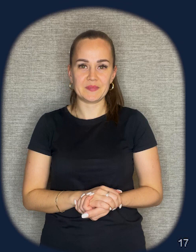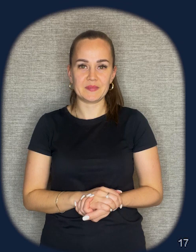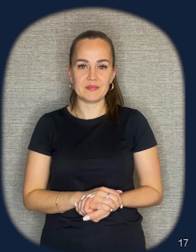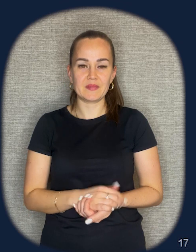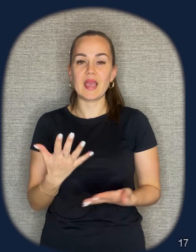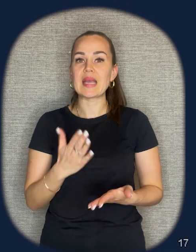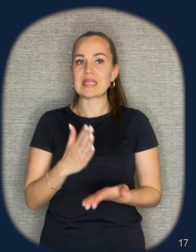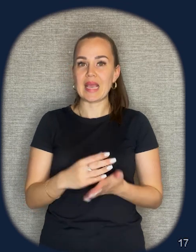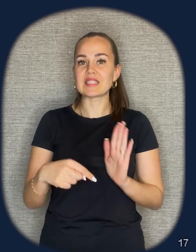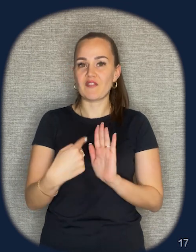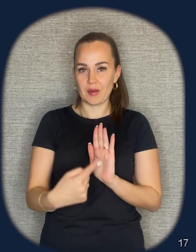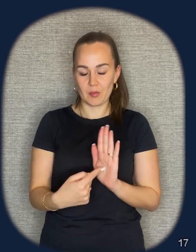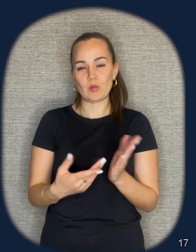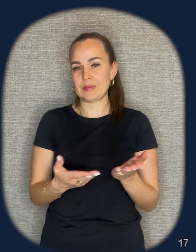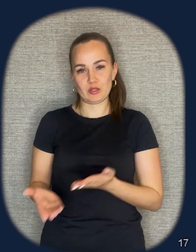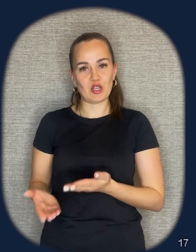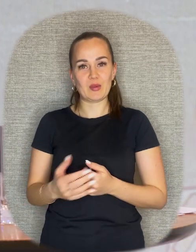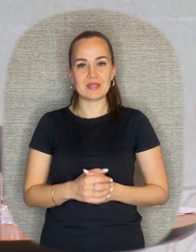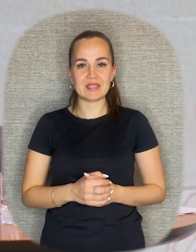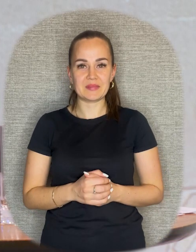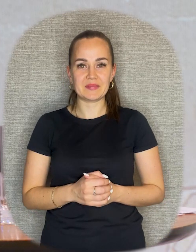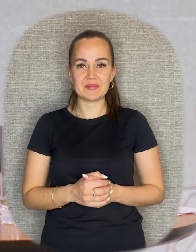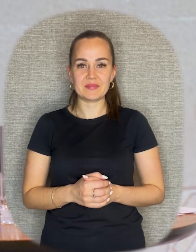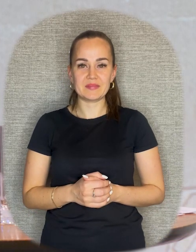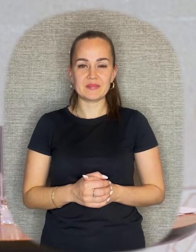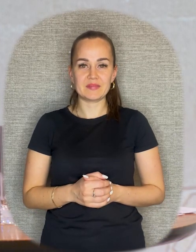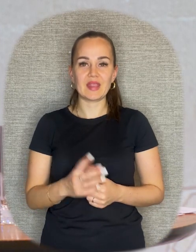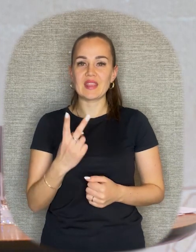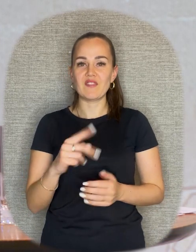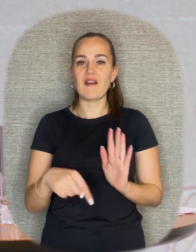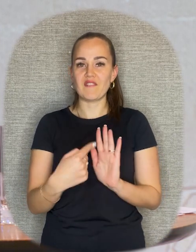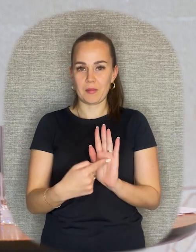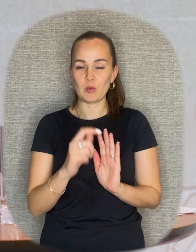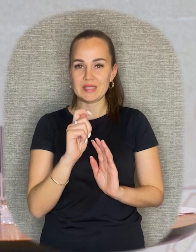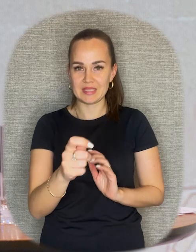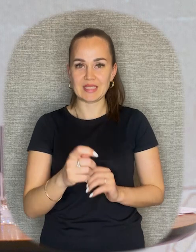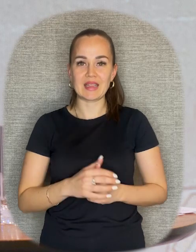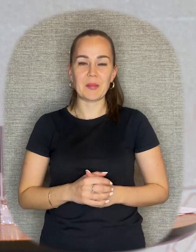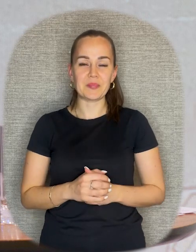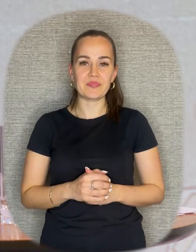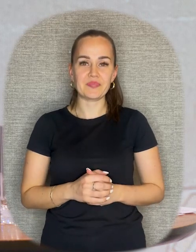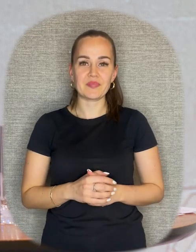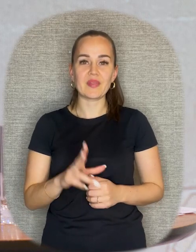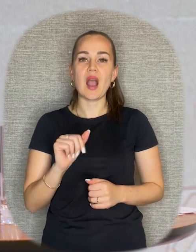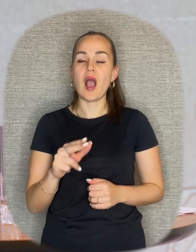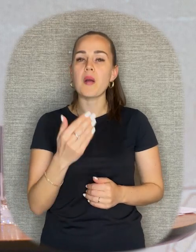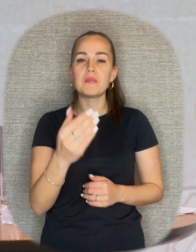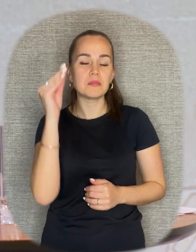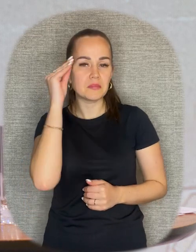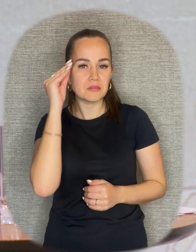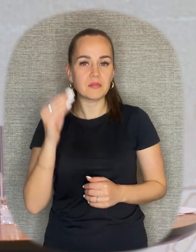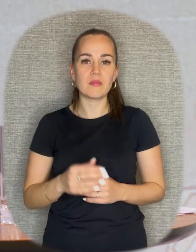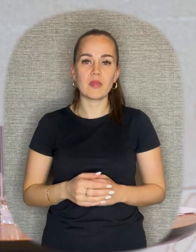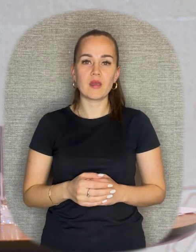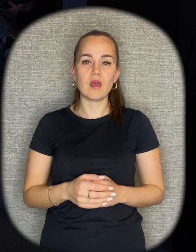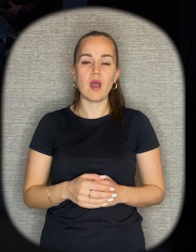для того чтобы ещ выслушать ваши вопросы у нас осталось немного времени Поэтому пожалуйста Если есть какие-то вопросы можете их